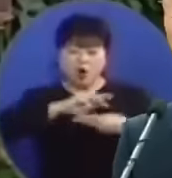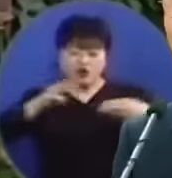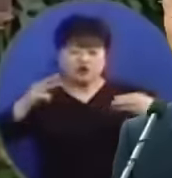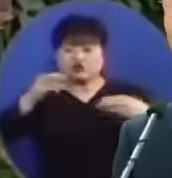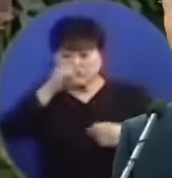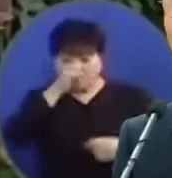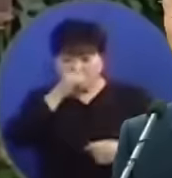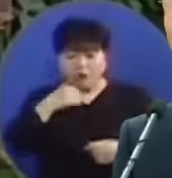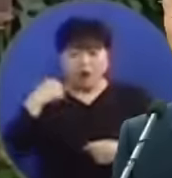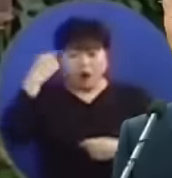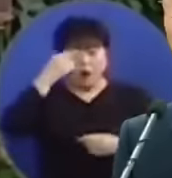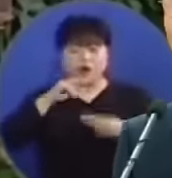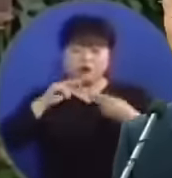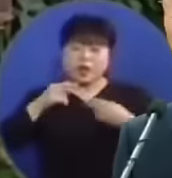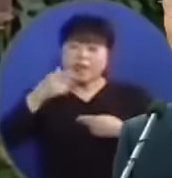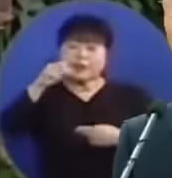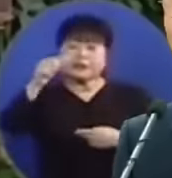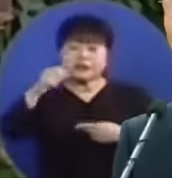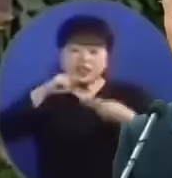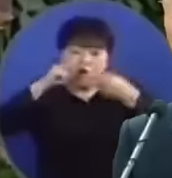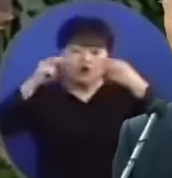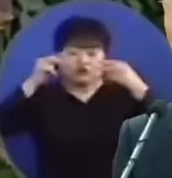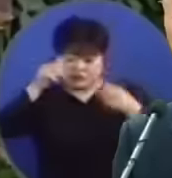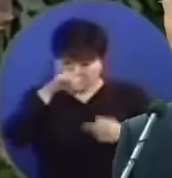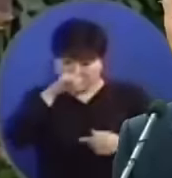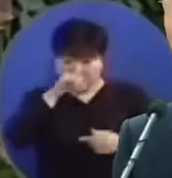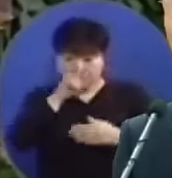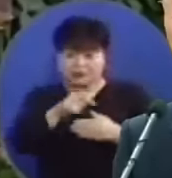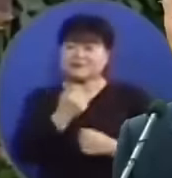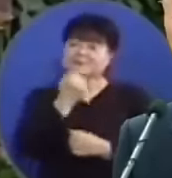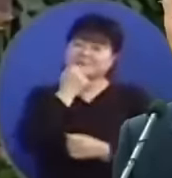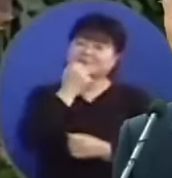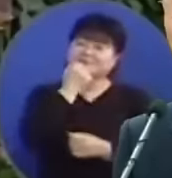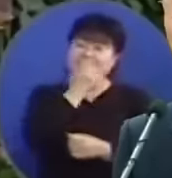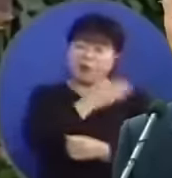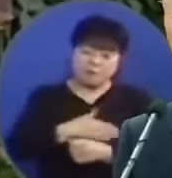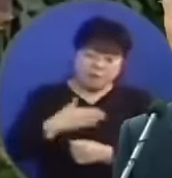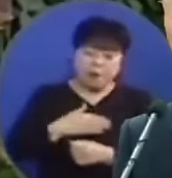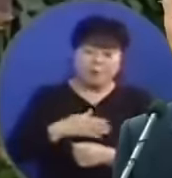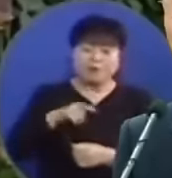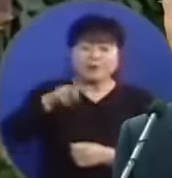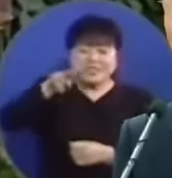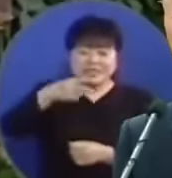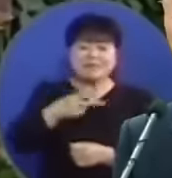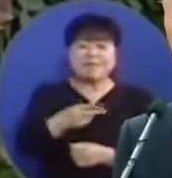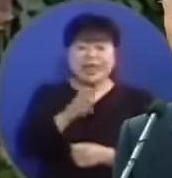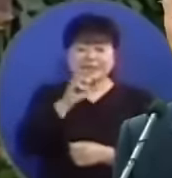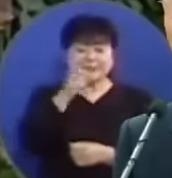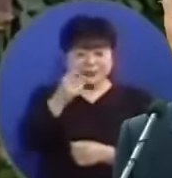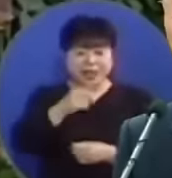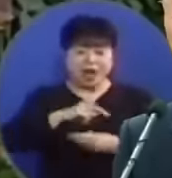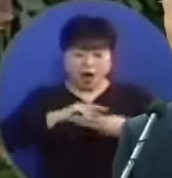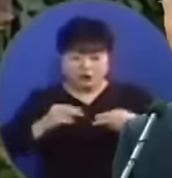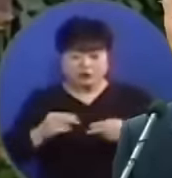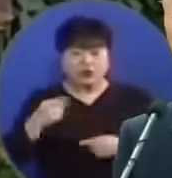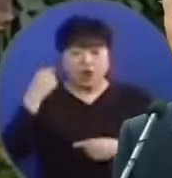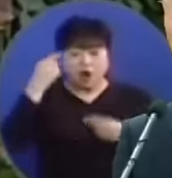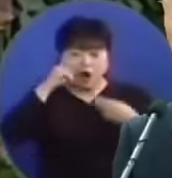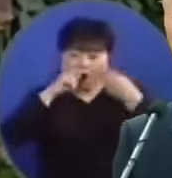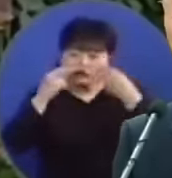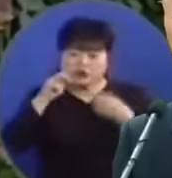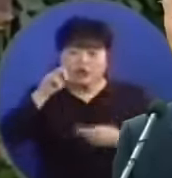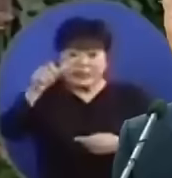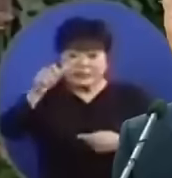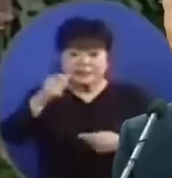있는데 얼굴에만 약 80여 개가 있습니다. 이 중에서 웃을 때는 몸 근육 231개, 얼굴 근육